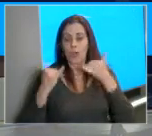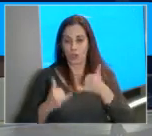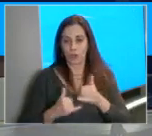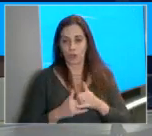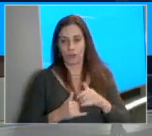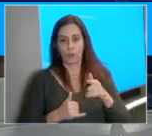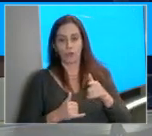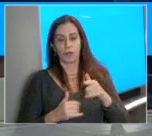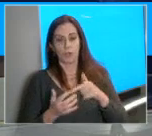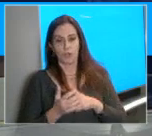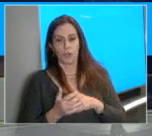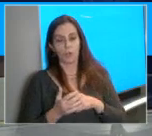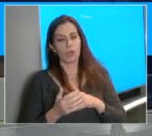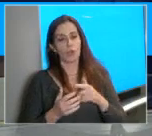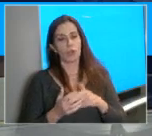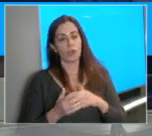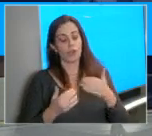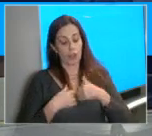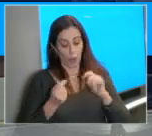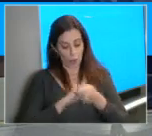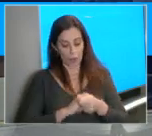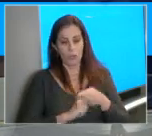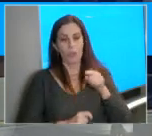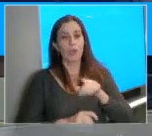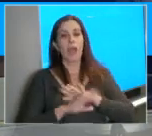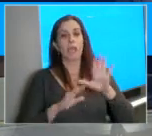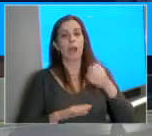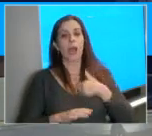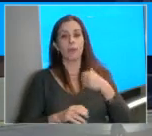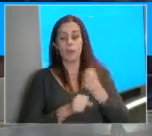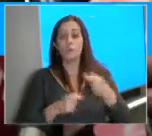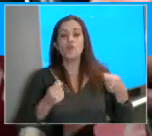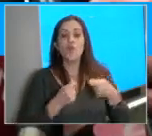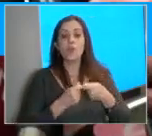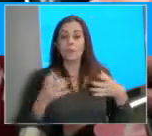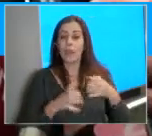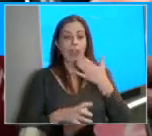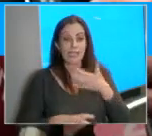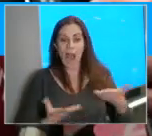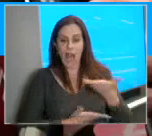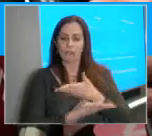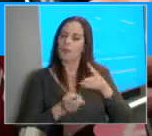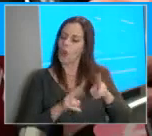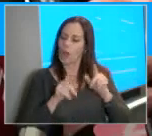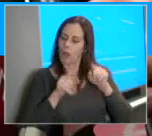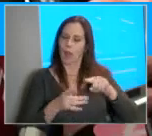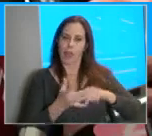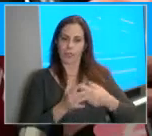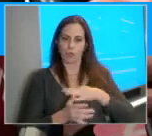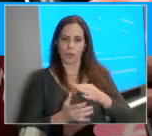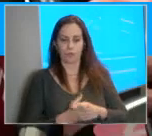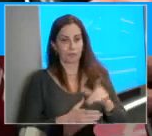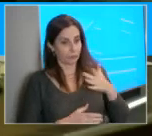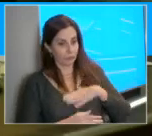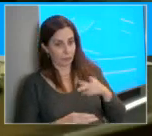רגע, שגבולות הכוח, גבולות הכוח שלנו, הם כאלה שרק אם אנחנו נעבוד בשיתוף אולי עם החברה הישראלית, נוכל להגיע ליעדים טובים. אני לא אומר שהוא מהם